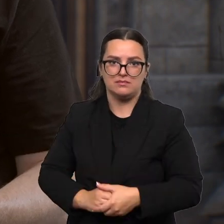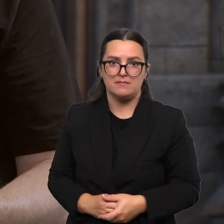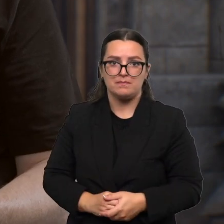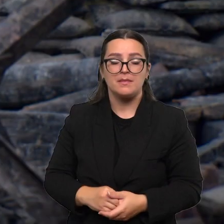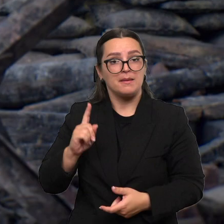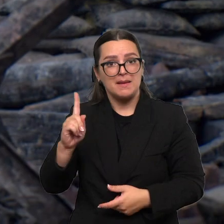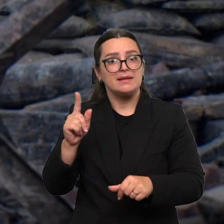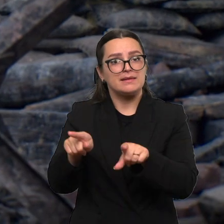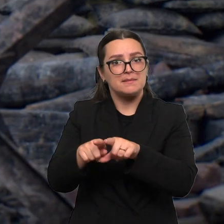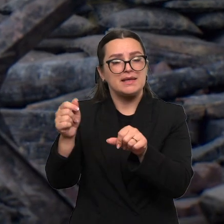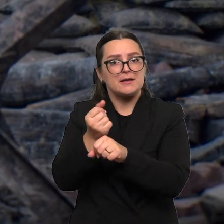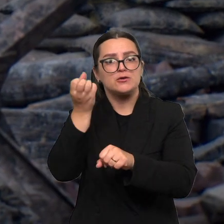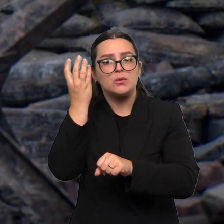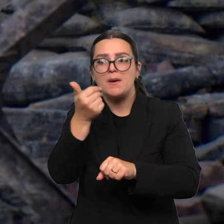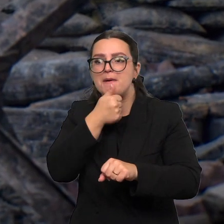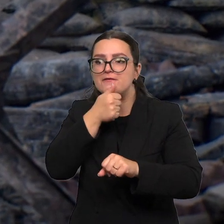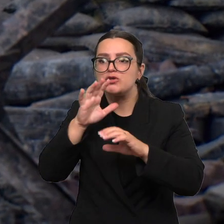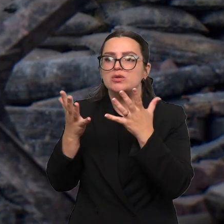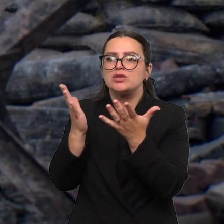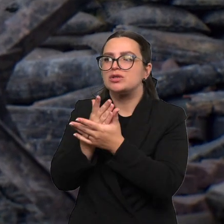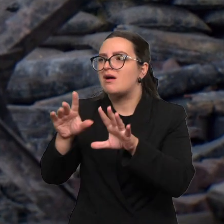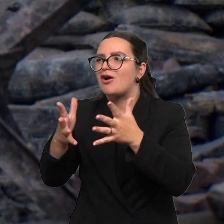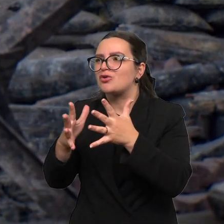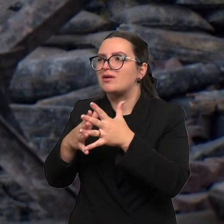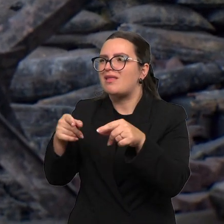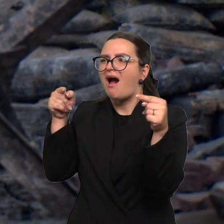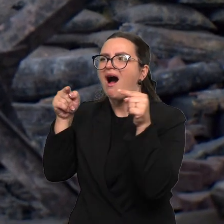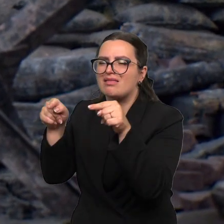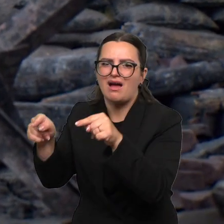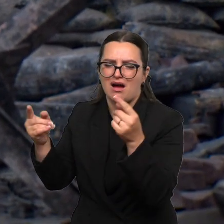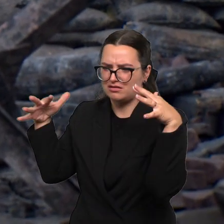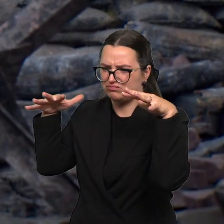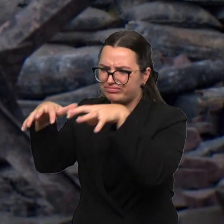būtų masinė kažkokia ataka, kuri sunaikintų didžiąją dalį užstato,